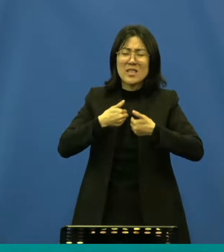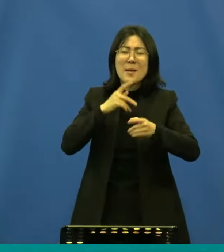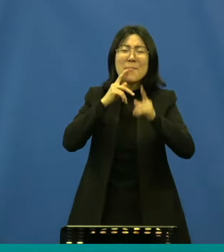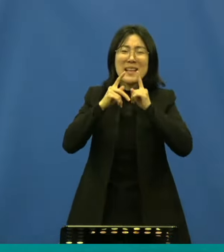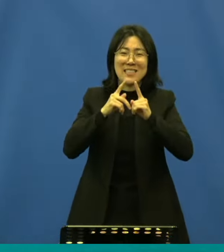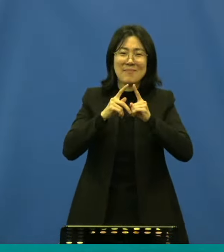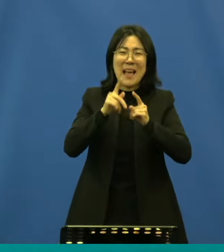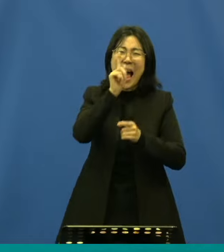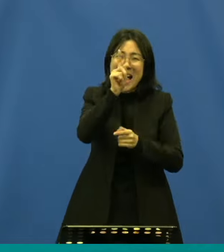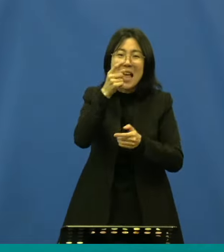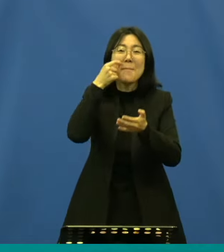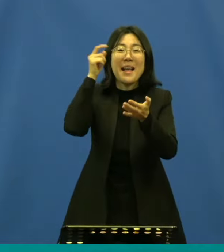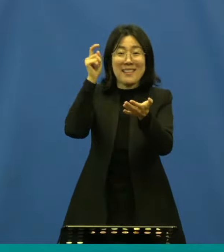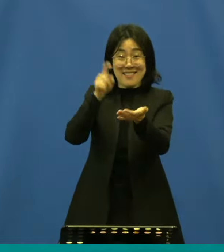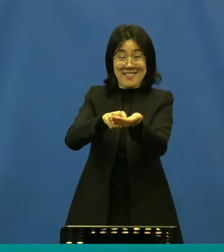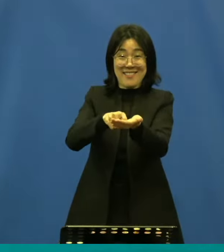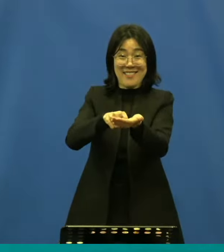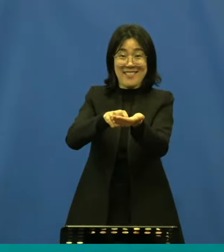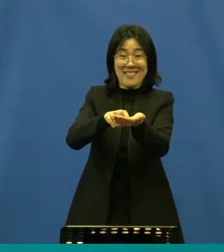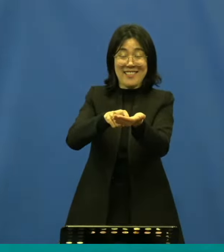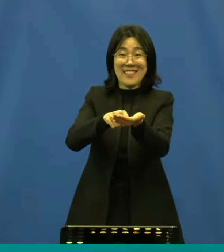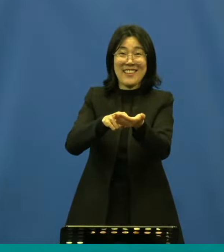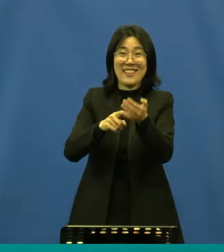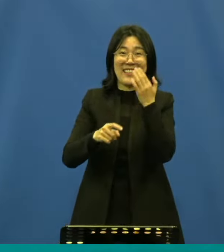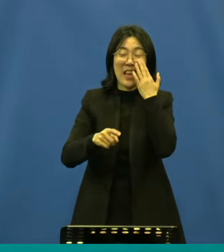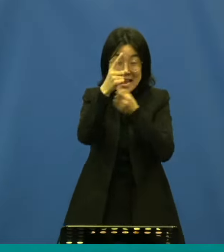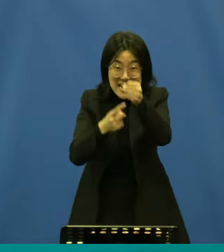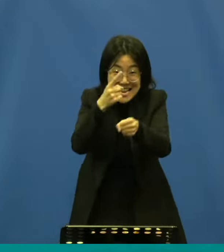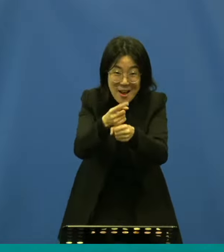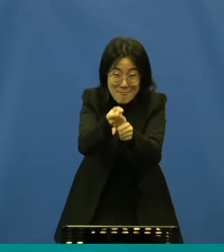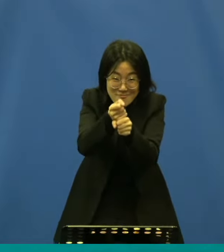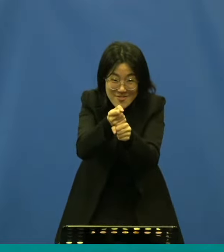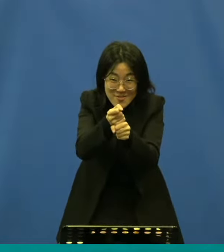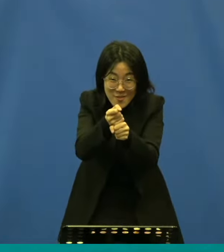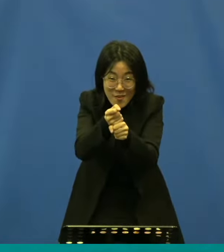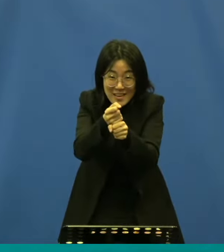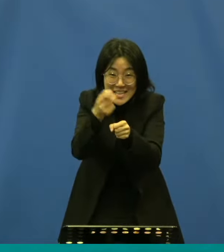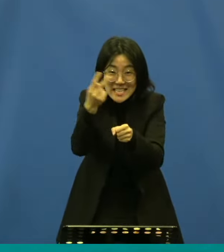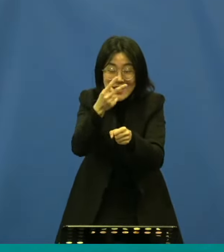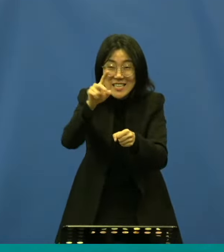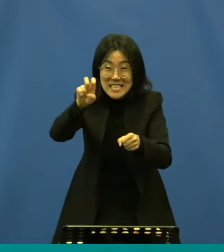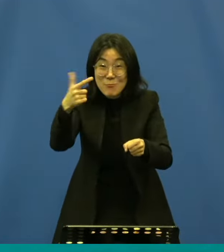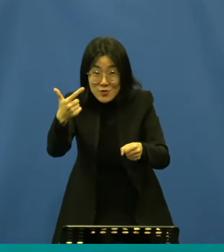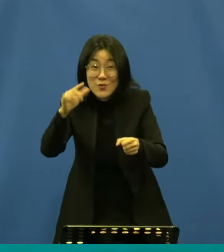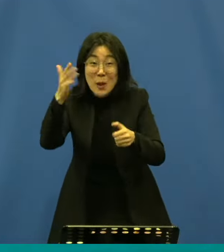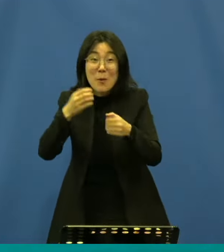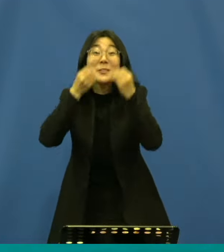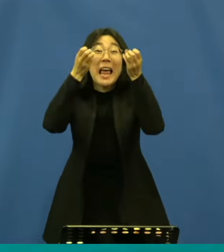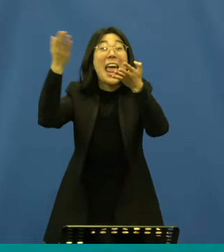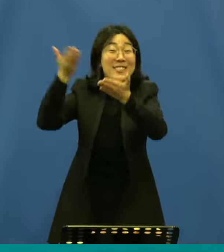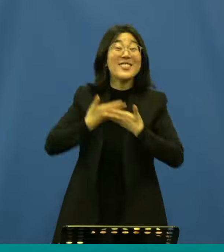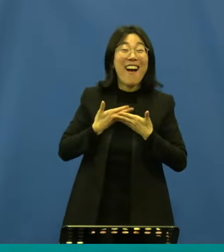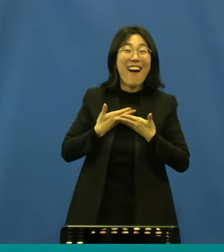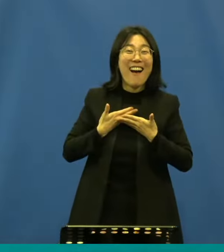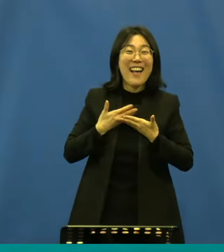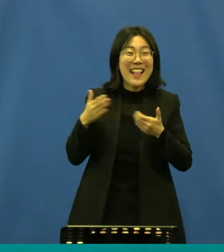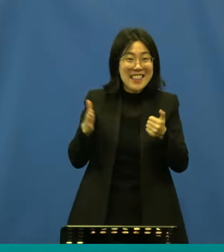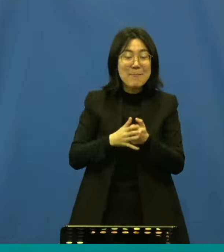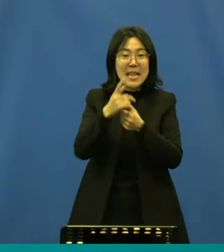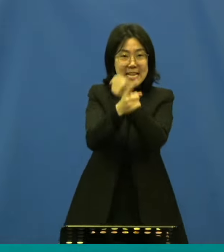그러면 내년에 또 특세가 오니까 그 주제가 또 달라져요. 올해 거를 붙잡으셔야 돼요. 올해 이거 나에게